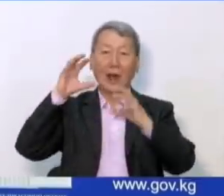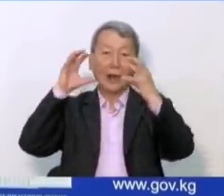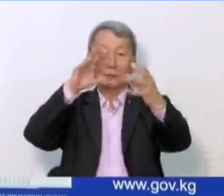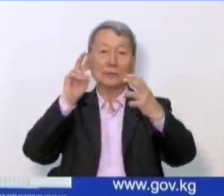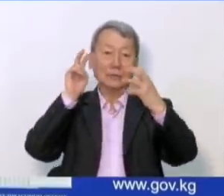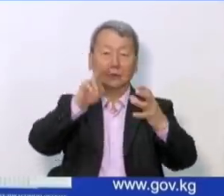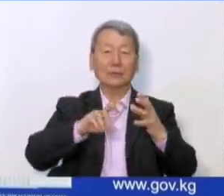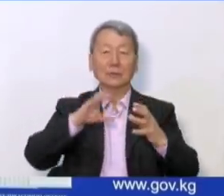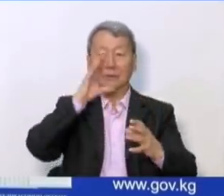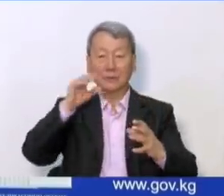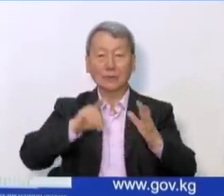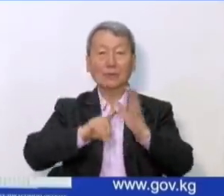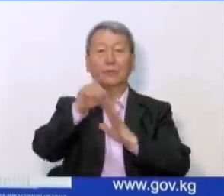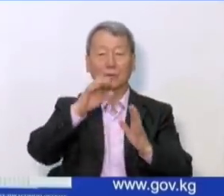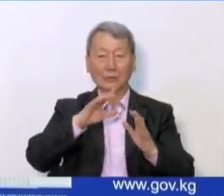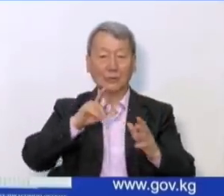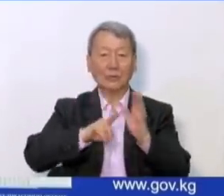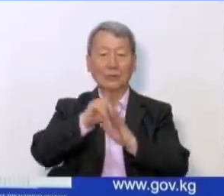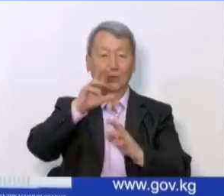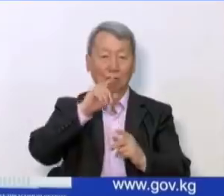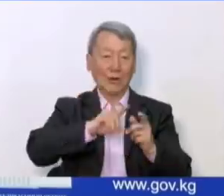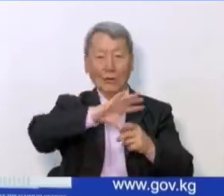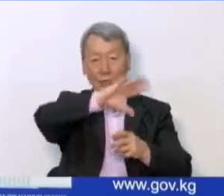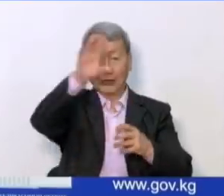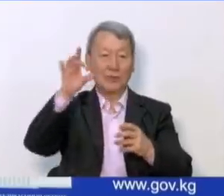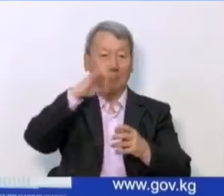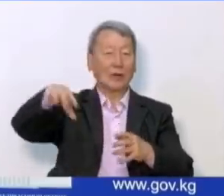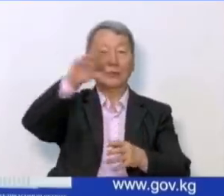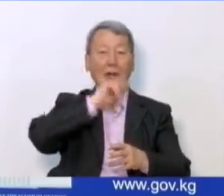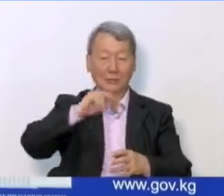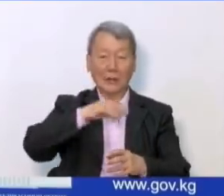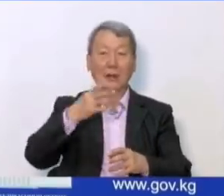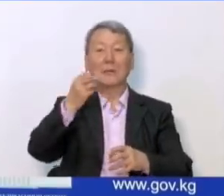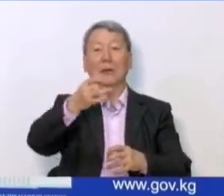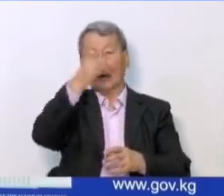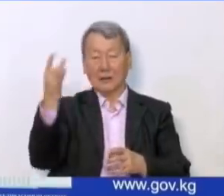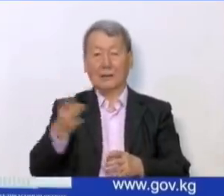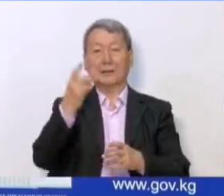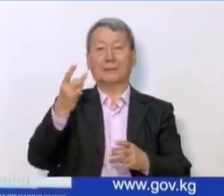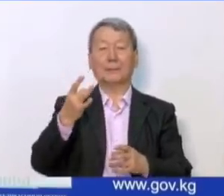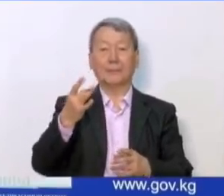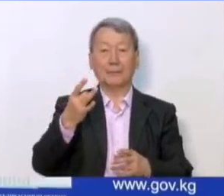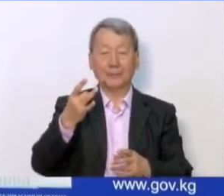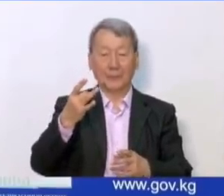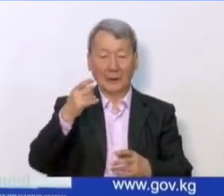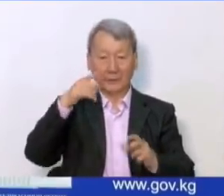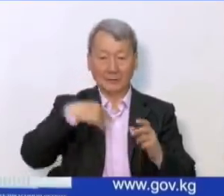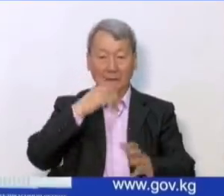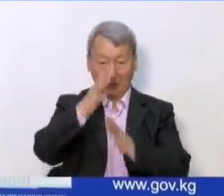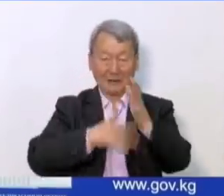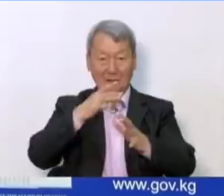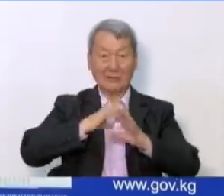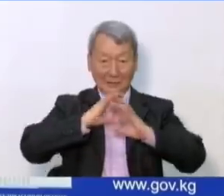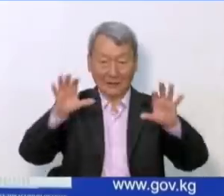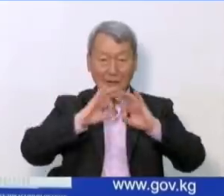баягы ишке этап этабы менен ишке кирип атат. Ошол эле учурда дагы эле талыкпастан ушу айтып келе атабыз,